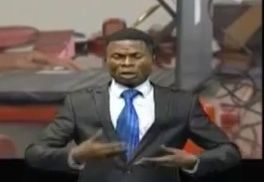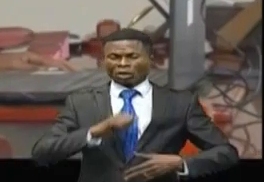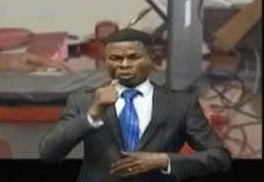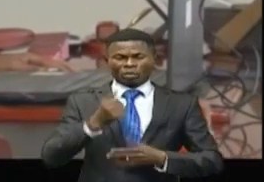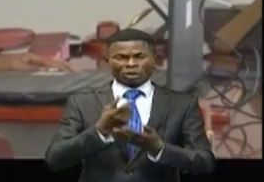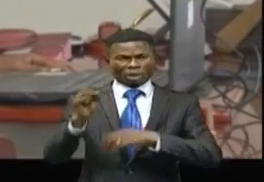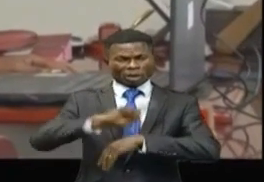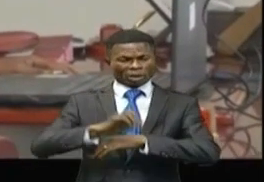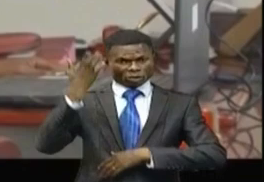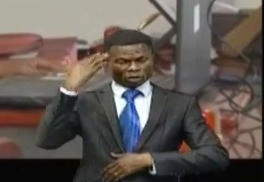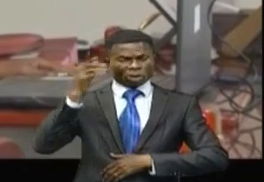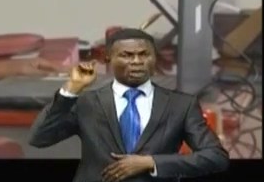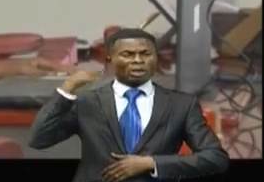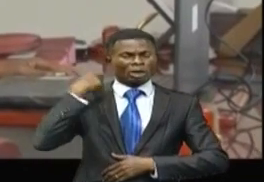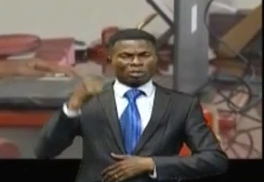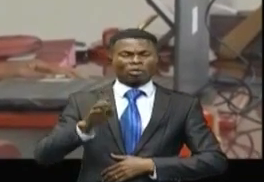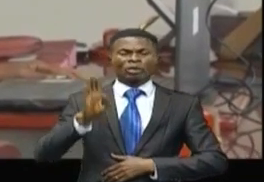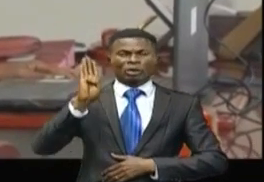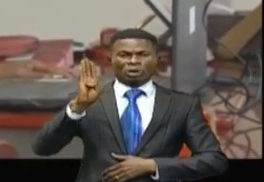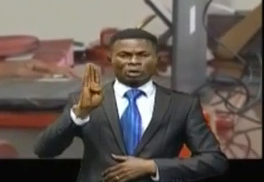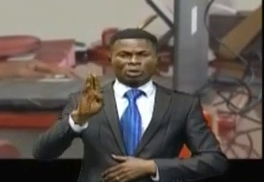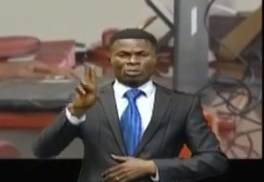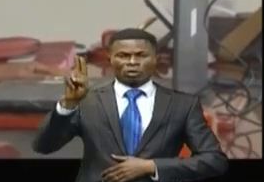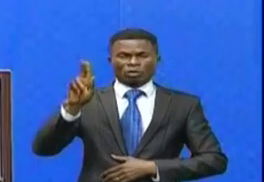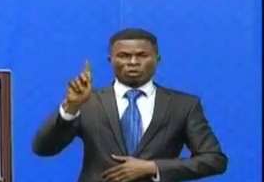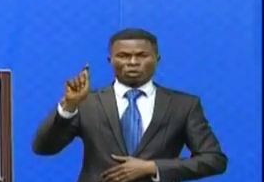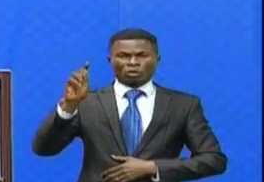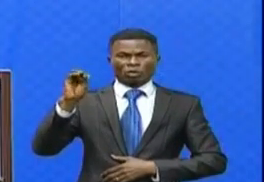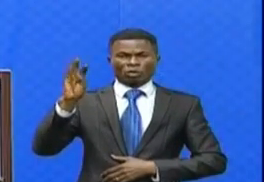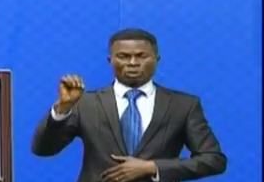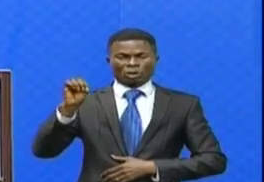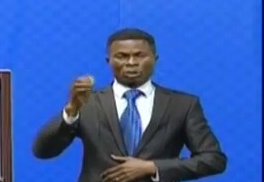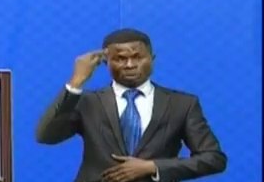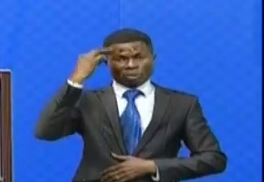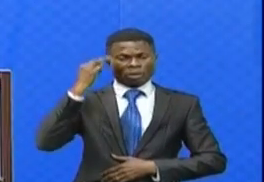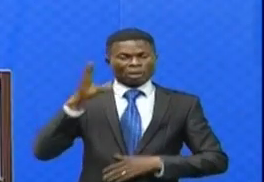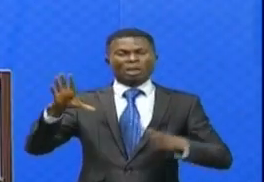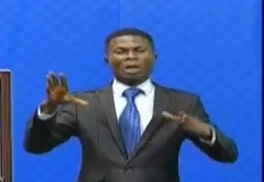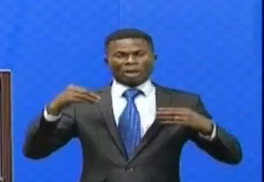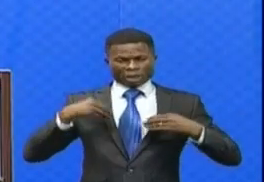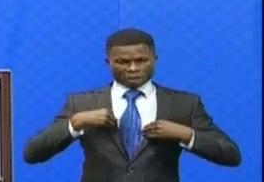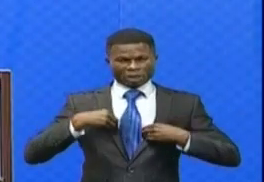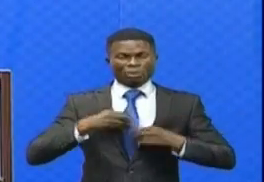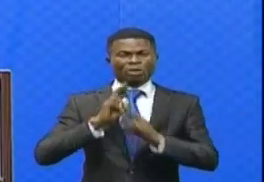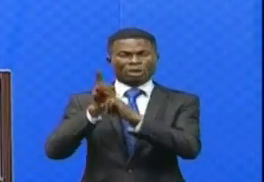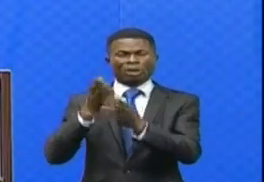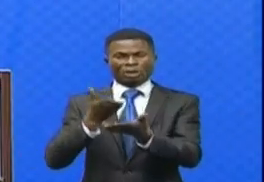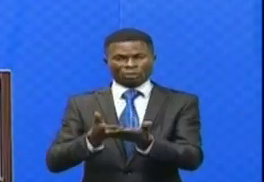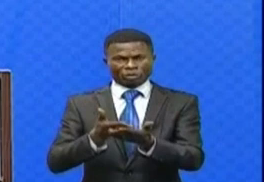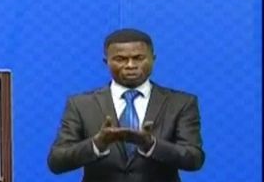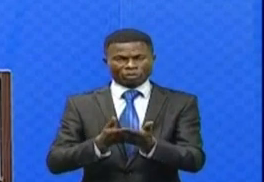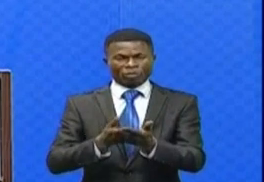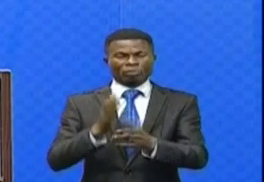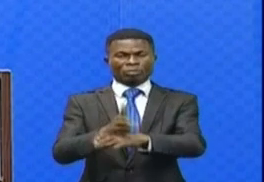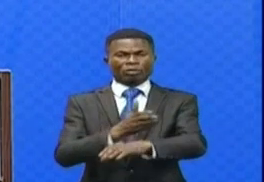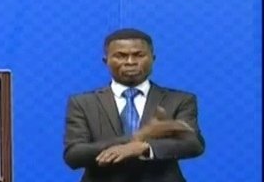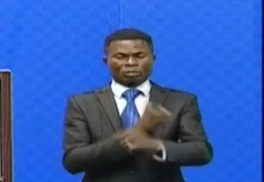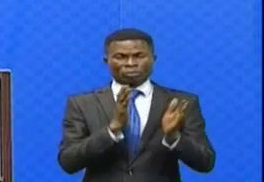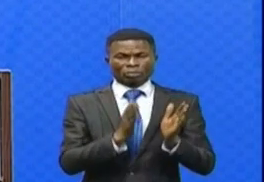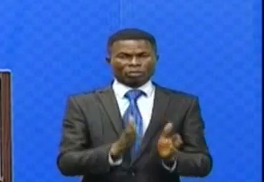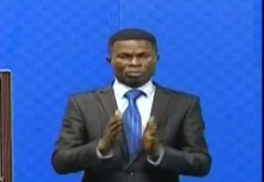jours à la prison de butembo le conseil a pris acte ii sera pas état d'avancement des préparatifs